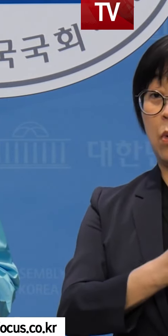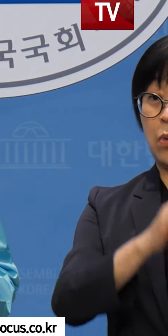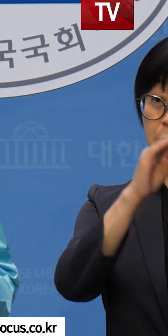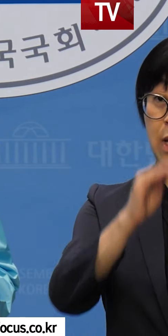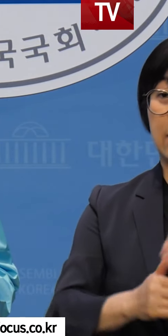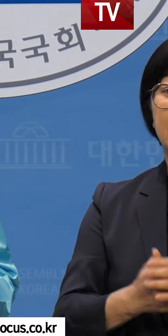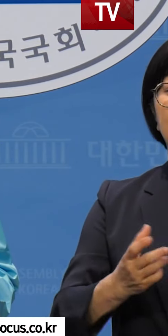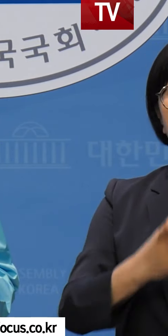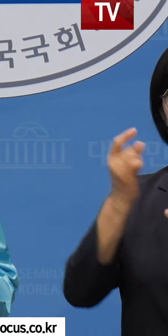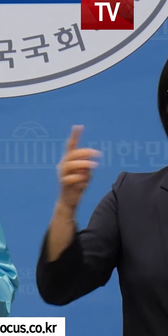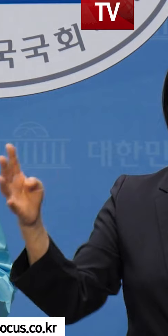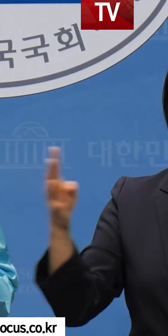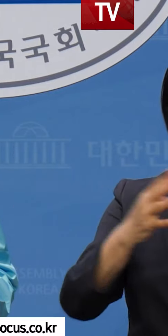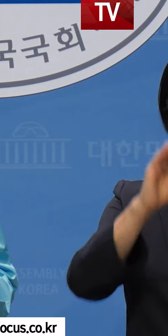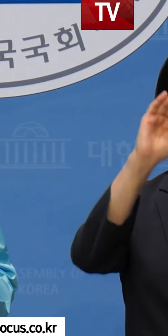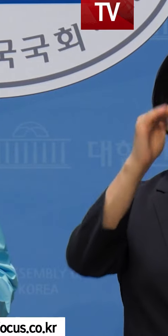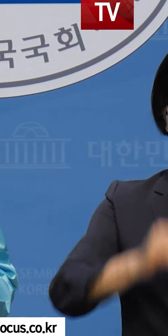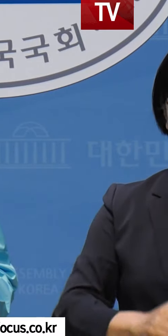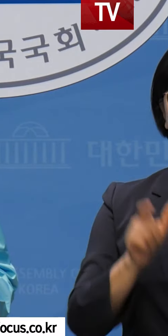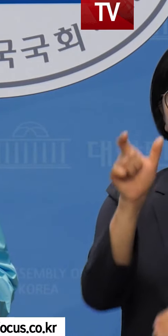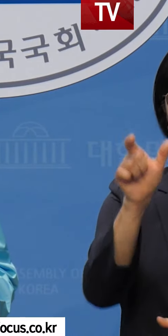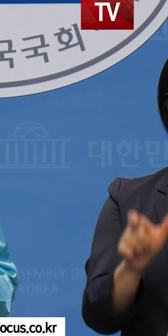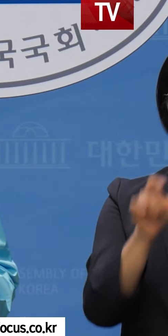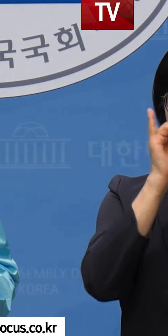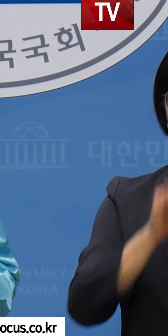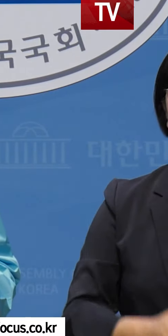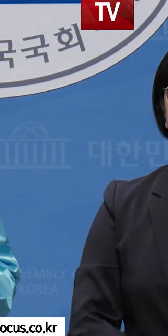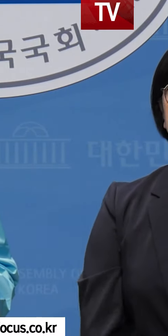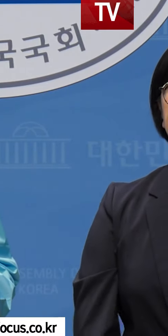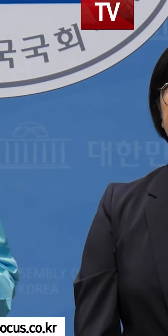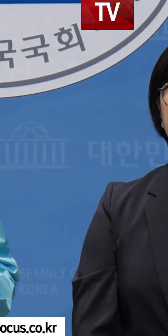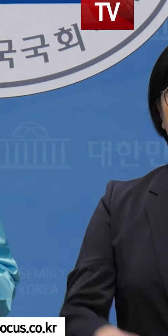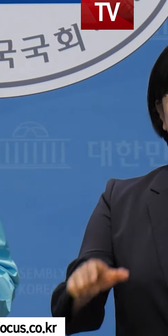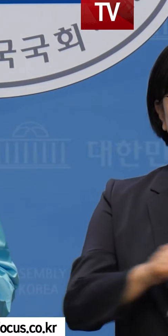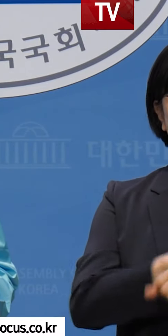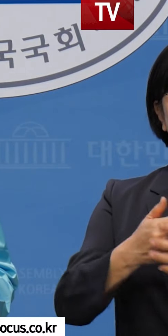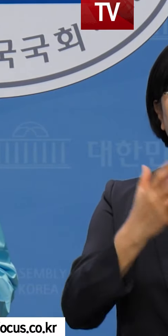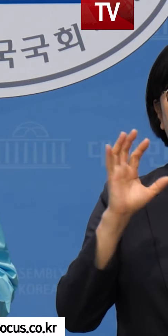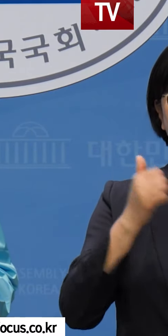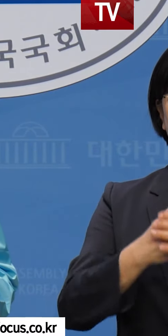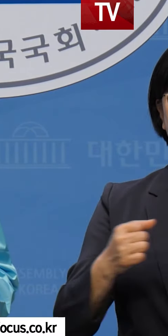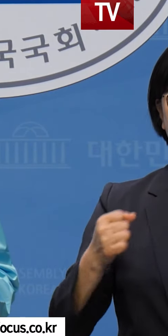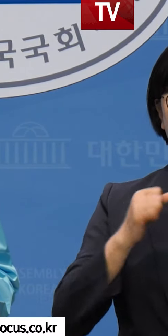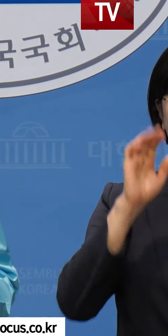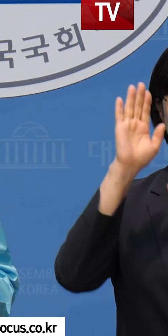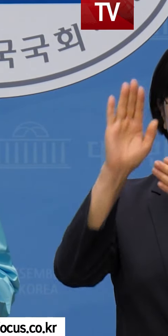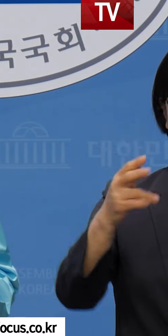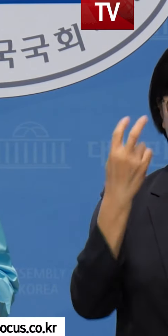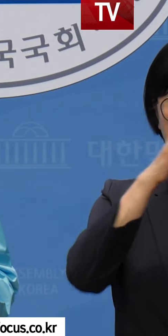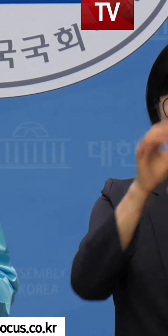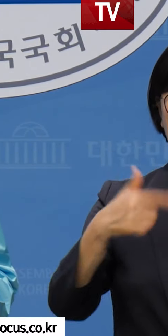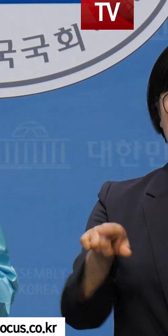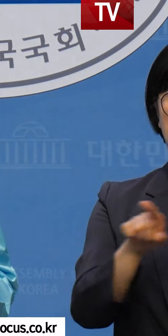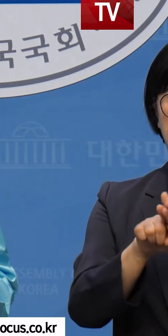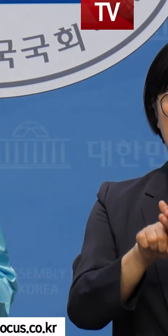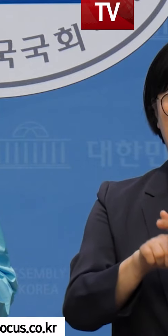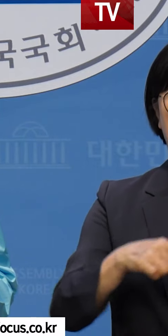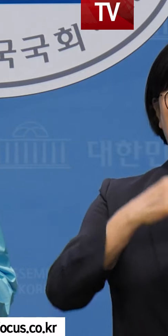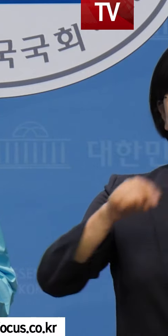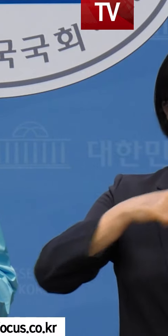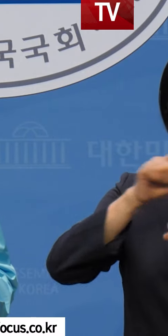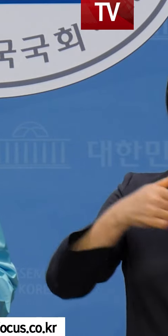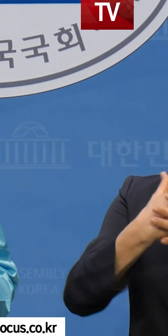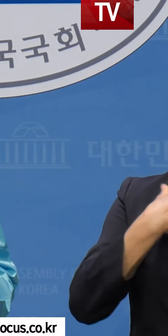발표될 단일화 합의문에도 담겨져 있습니다. 특히 아이들의 건강과 미래를 지켜낼 방사능